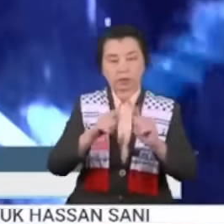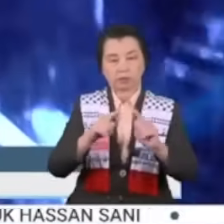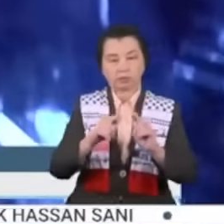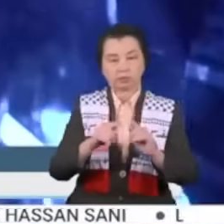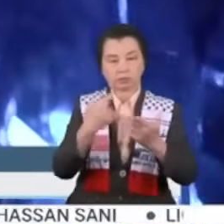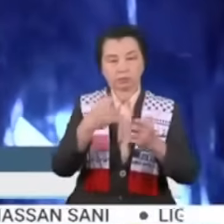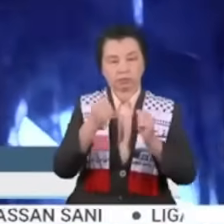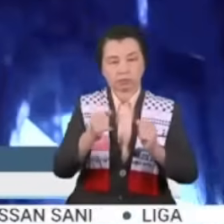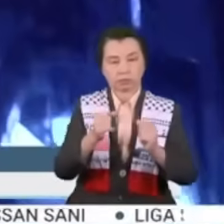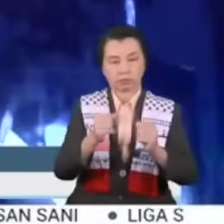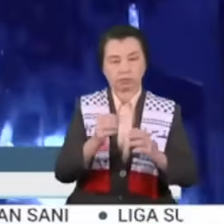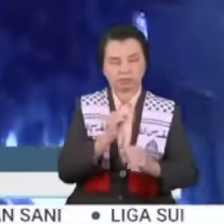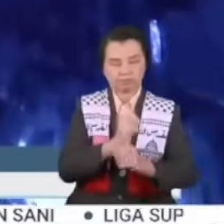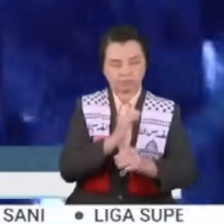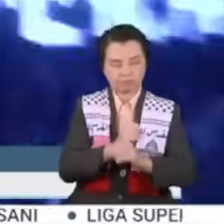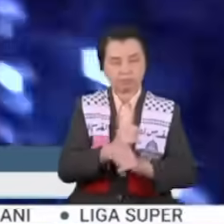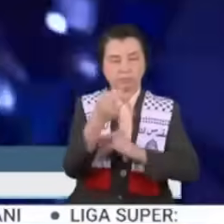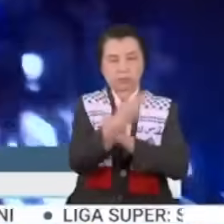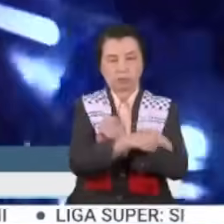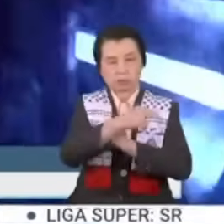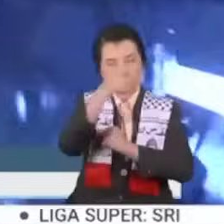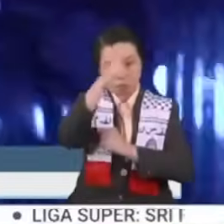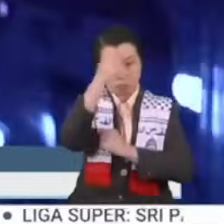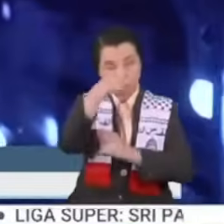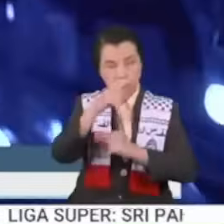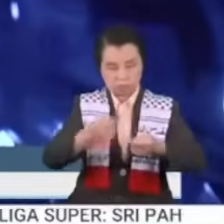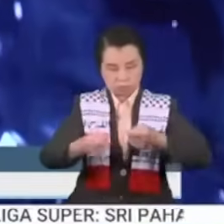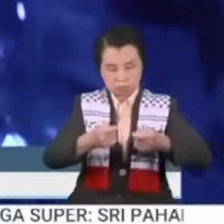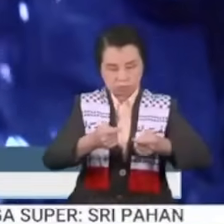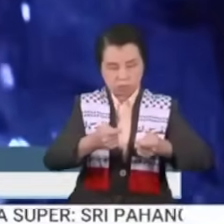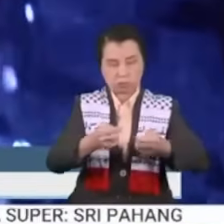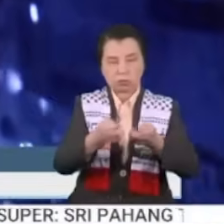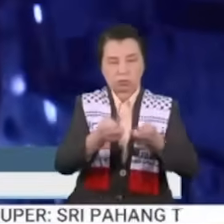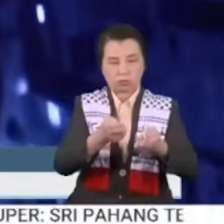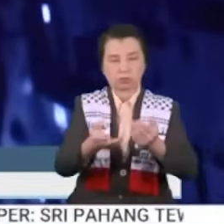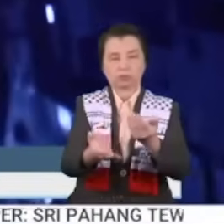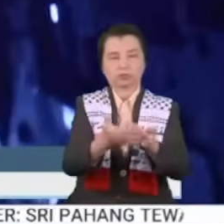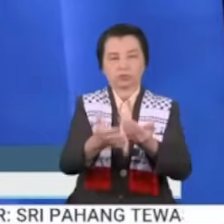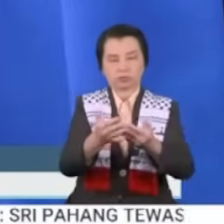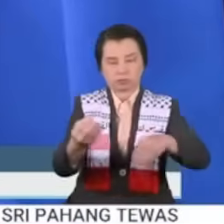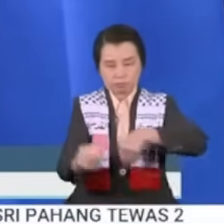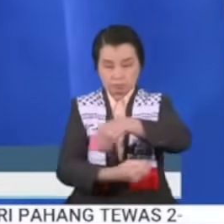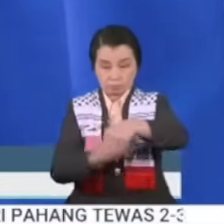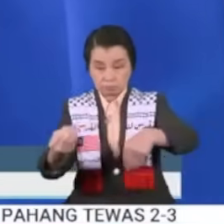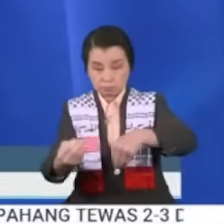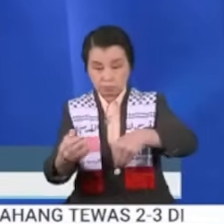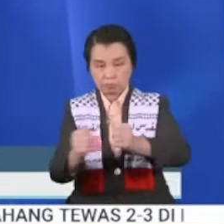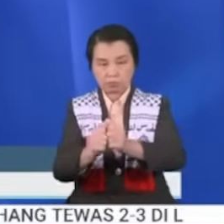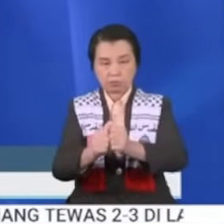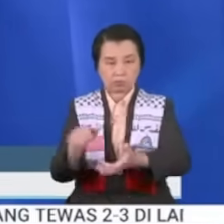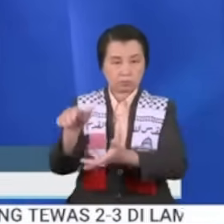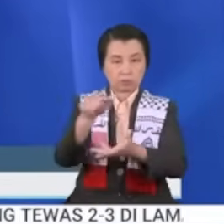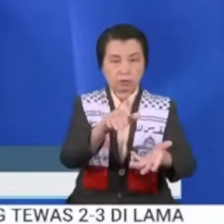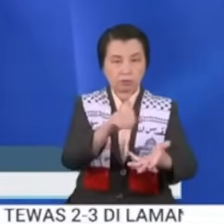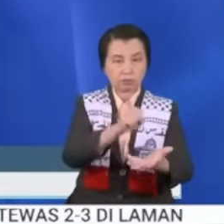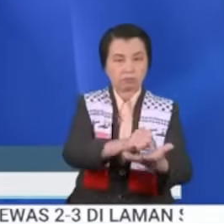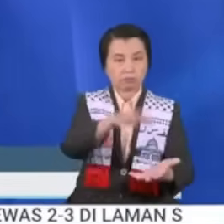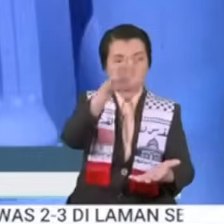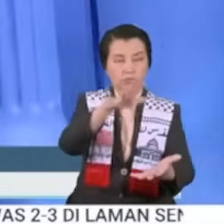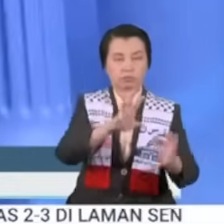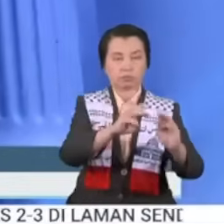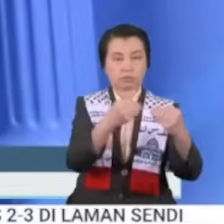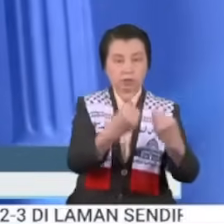simbol dedikasi kerajaan negeri untuk meningkatkan tadbir urus memudahkan Transaksi dan menyumbang kepada kemakmuran